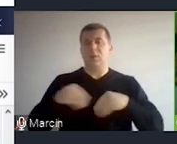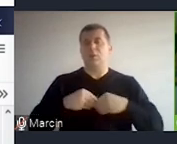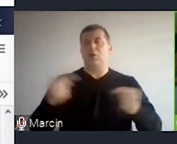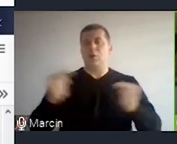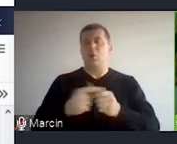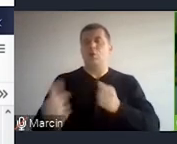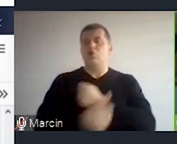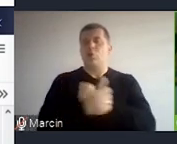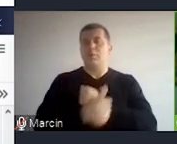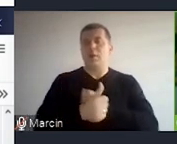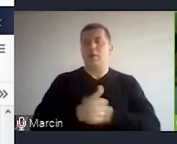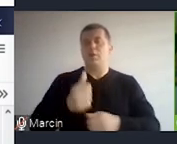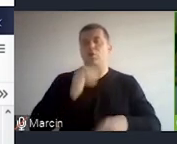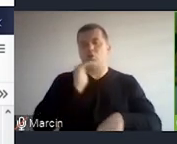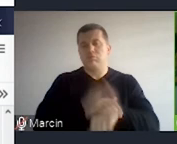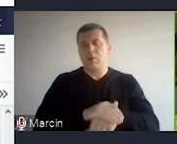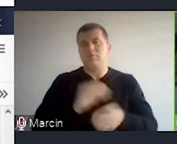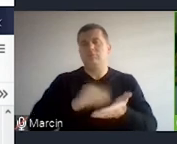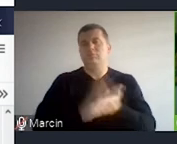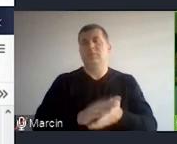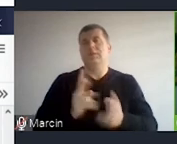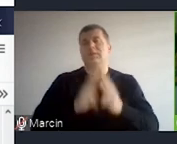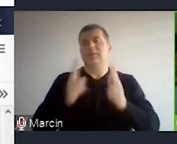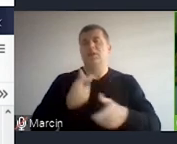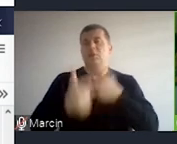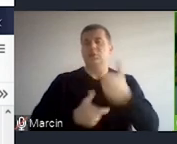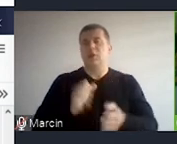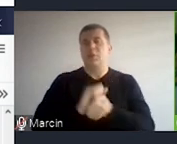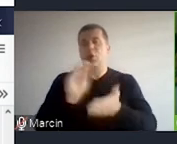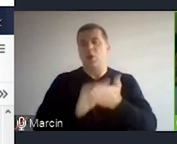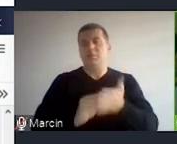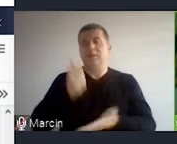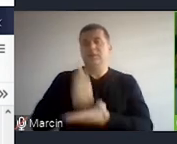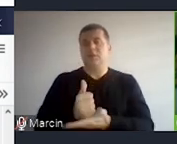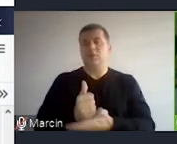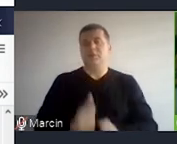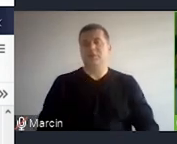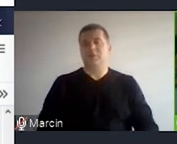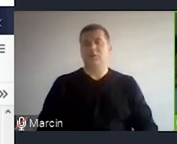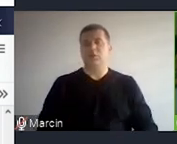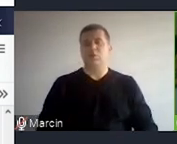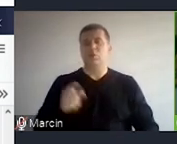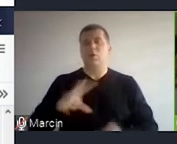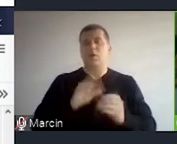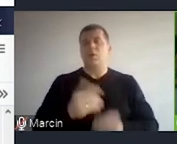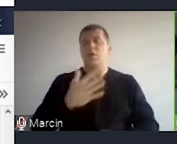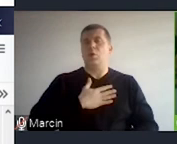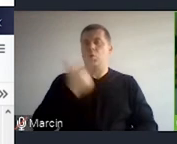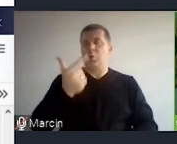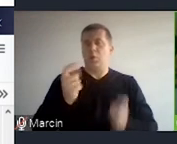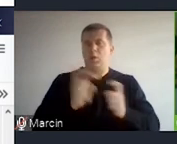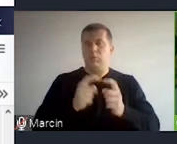odpowiednio udokumentowane postanowieniami umowy lub zakresem czynności lub opisem stanowisk. To jest drugi